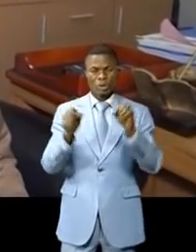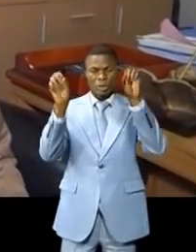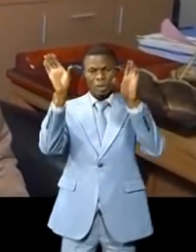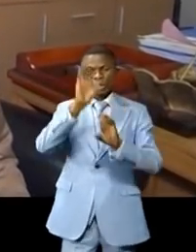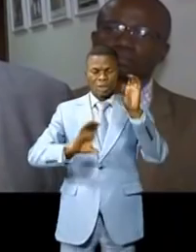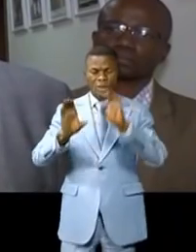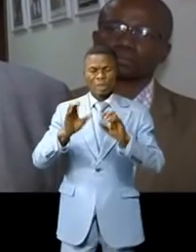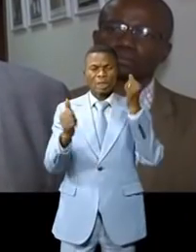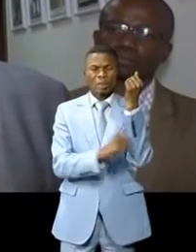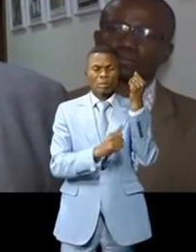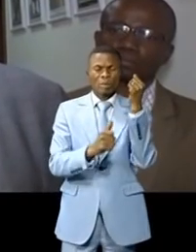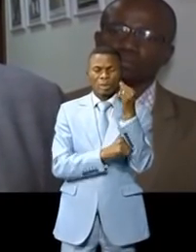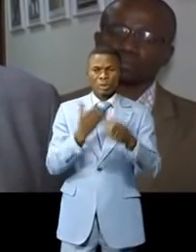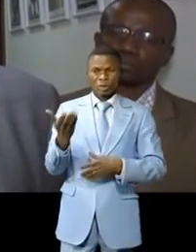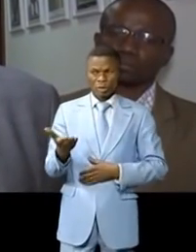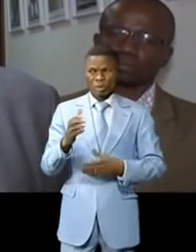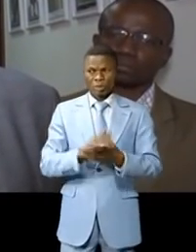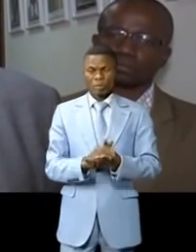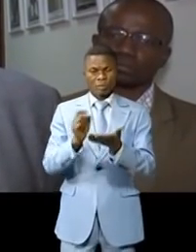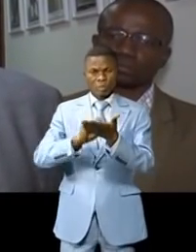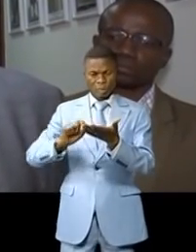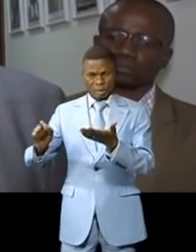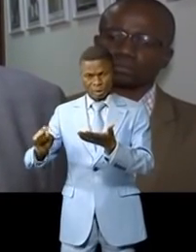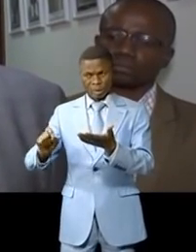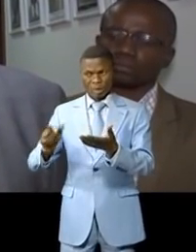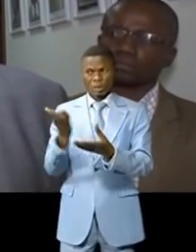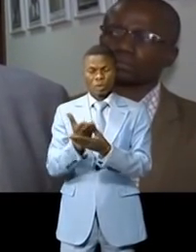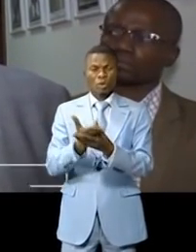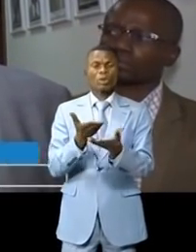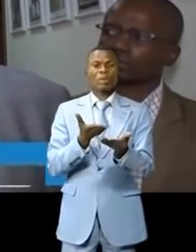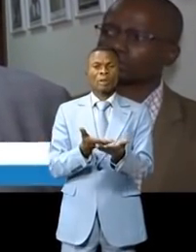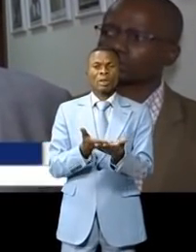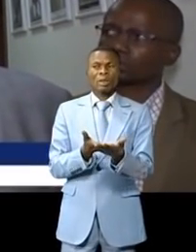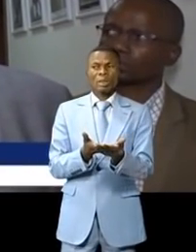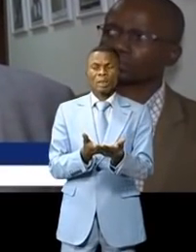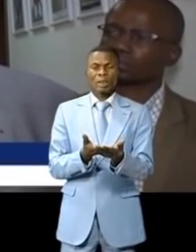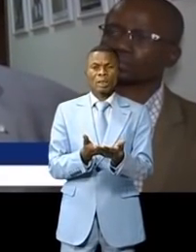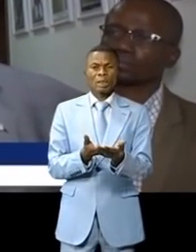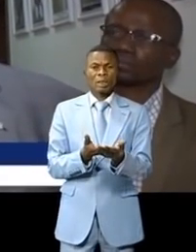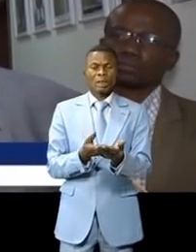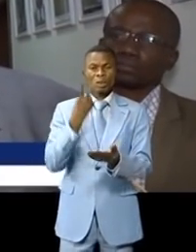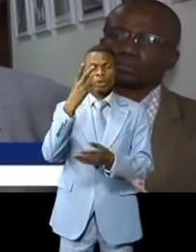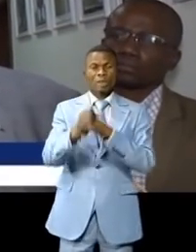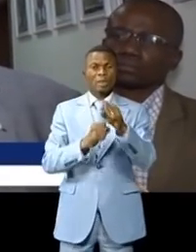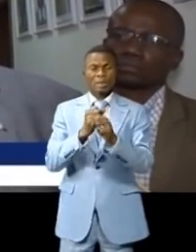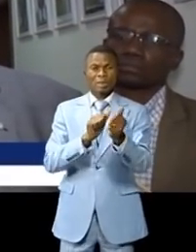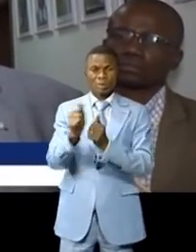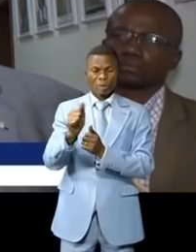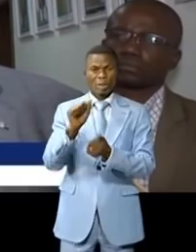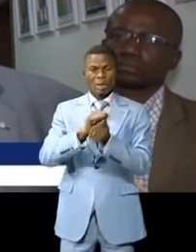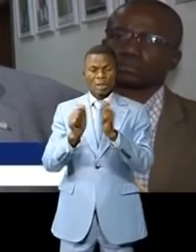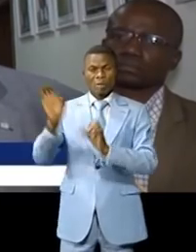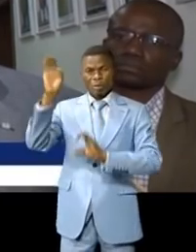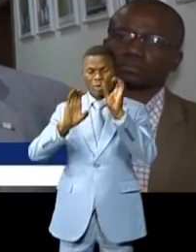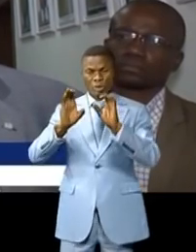humaines. Puisque l'UNESCO a contribué à écrire cette politique, ça fait déjà 2 ans, les aspects sciences